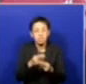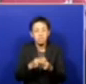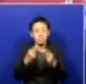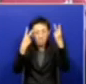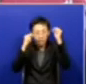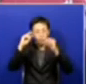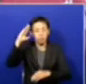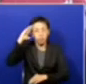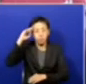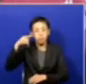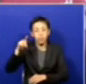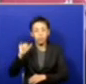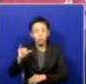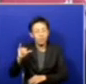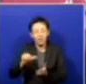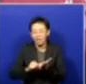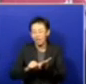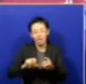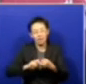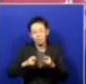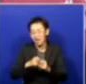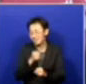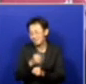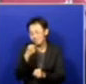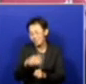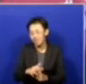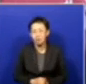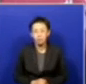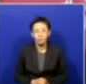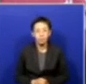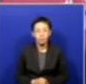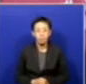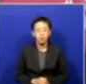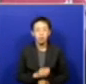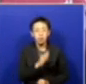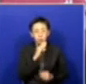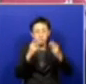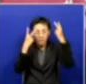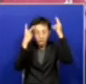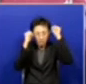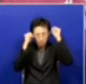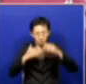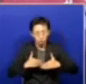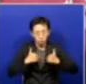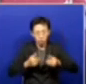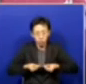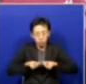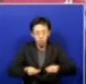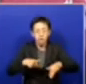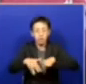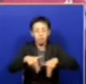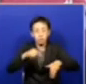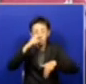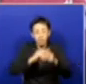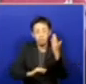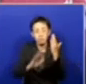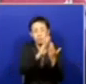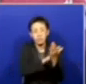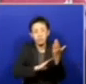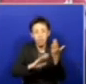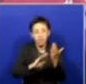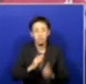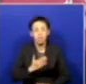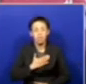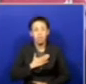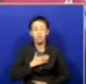อชาก็จะไม่มีวันแก้ไขได้สำเร็จถ้าท่านนายกอยากจะคืนความสุขให้กับคนไทยทั้งประเทศค่ะดิฉันอยากจะบ